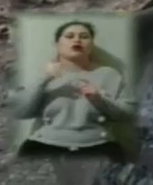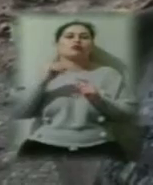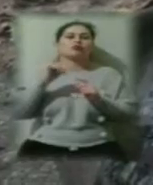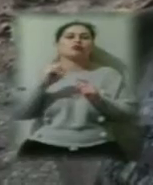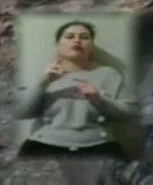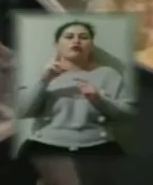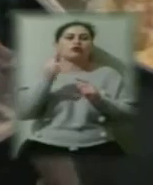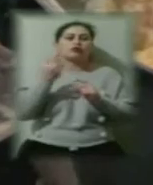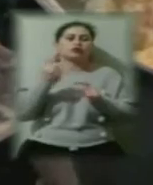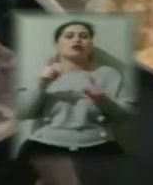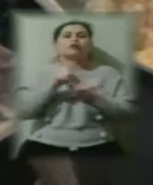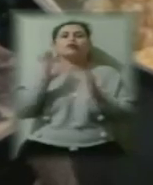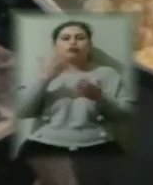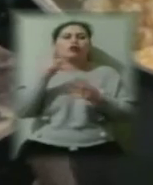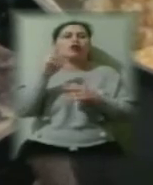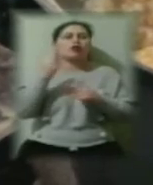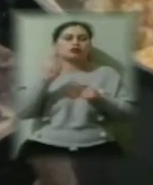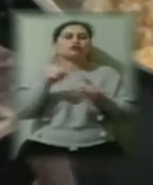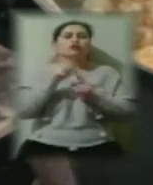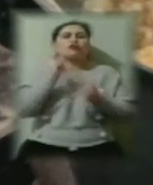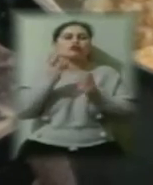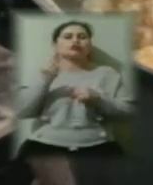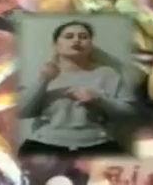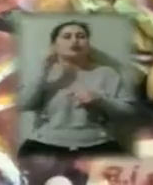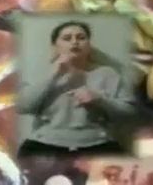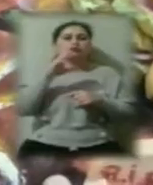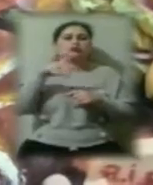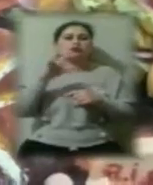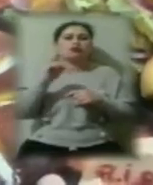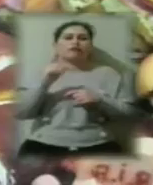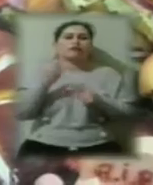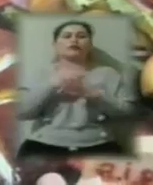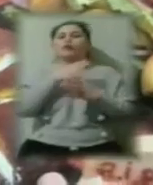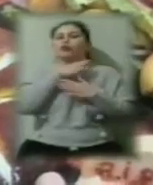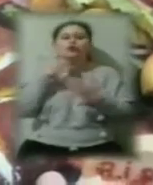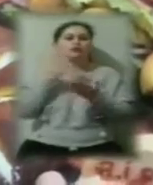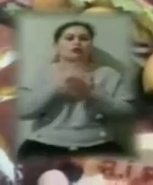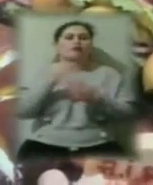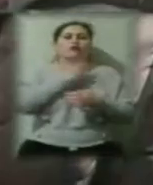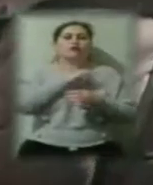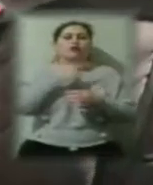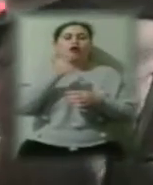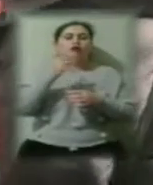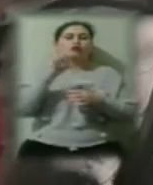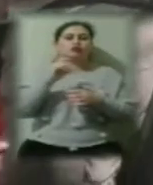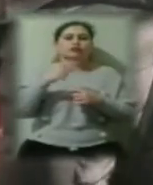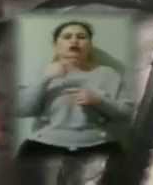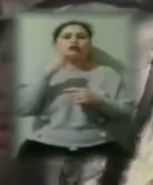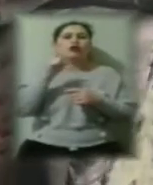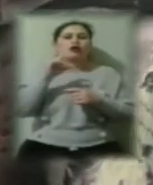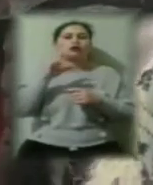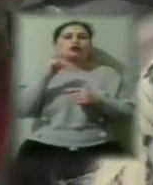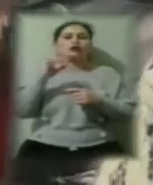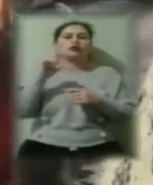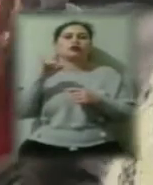каші, представники громад приготували українські страви. У багатьох з них також використали гарбуз, говорить Наталія Андрієць, учасниця свята.